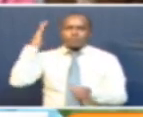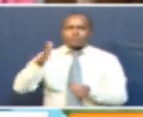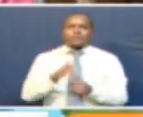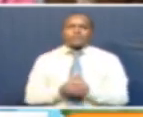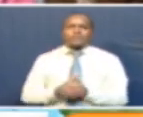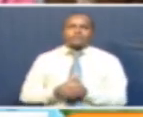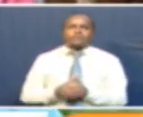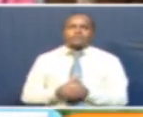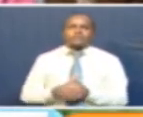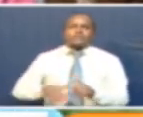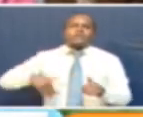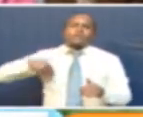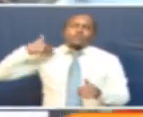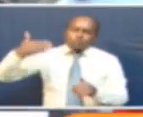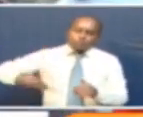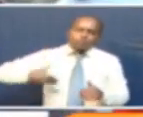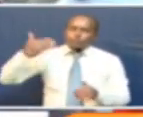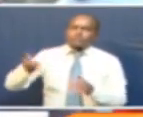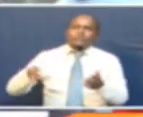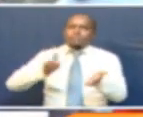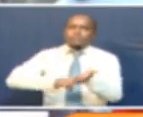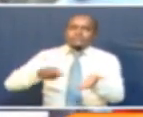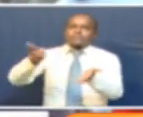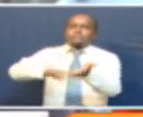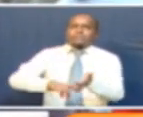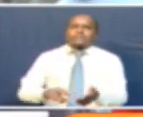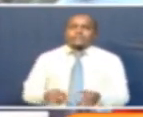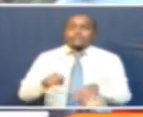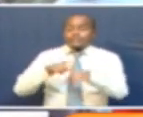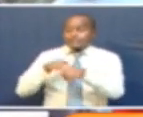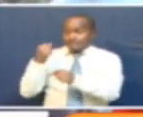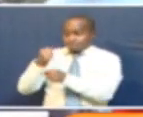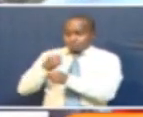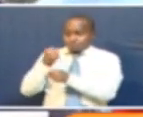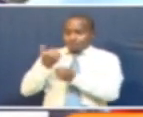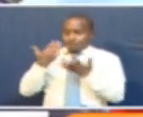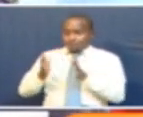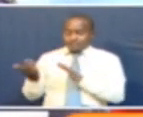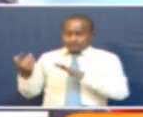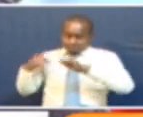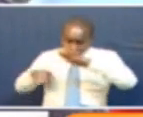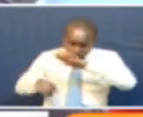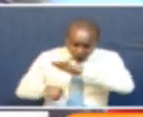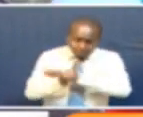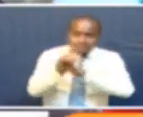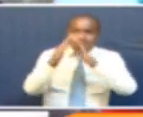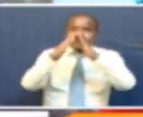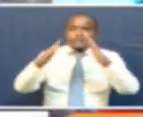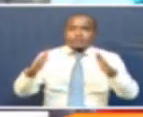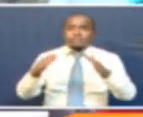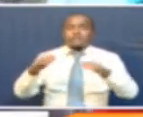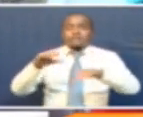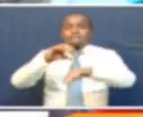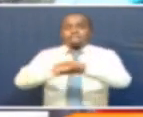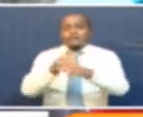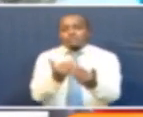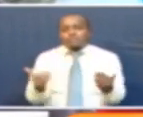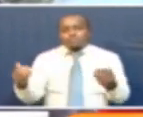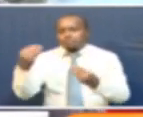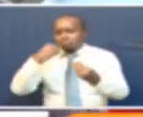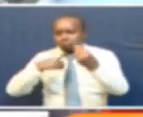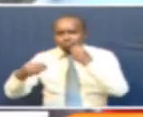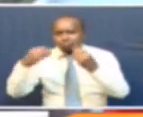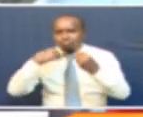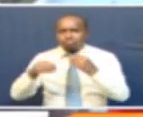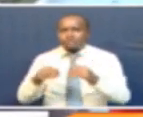alikuwa anashinda akisema. Alitoka kazini kukuja kuingia kwa nyumba akapata watoto wanakula. Akaambia kadada kangu